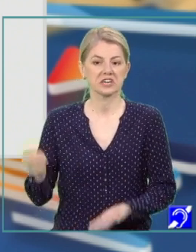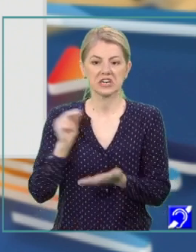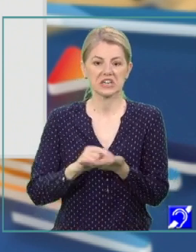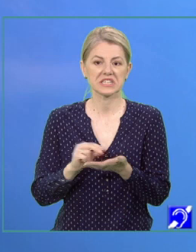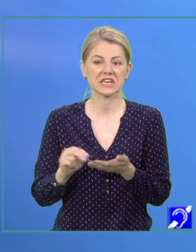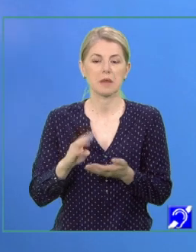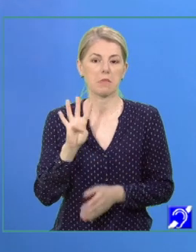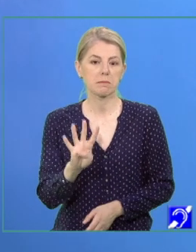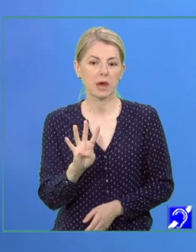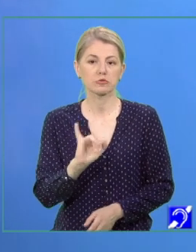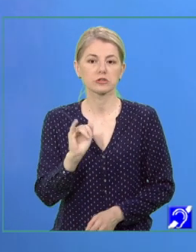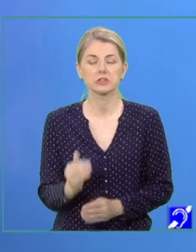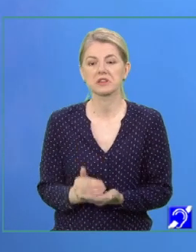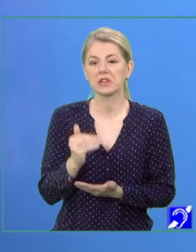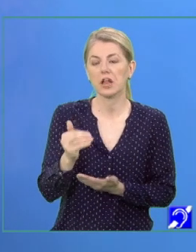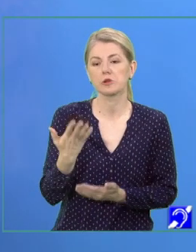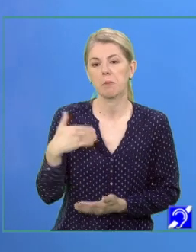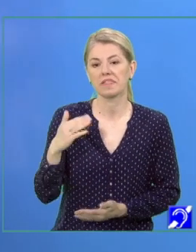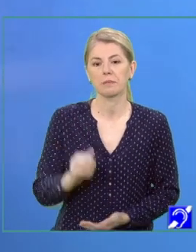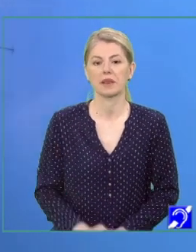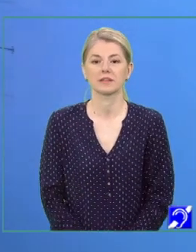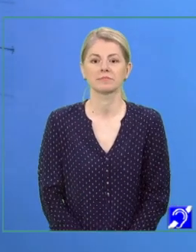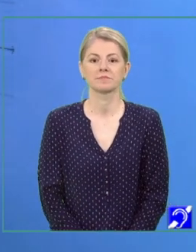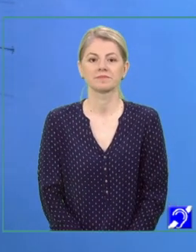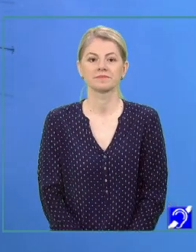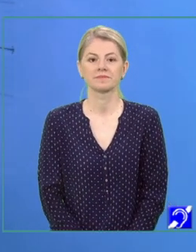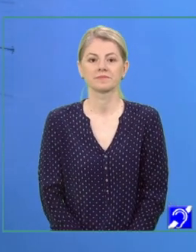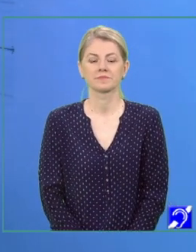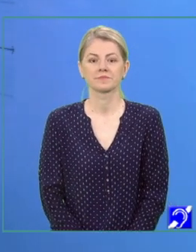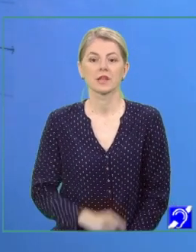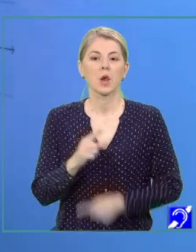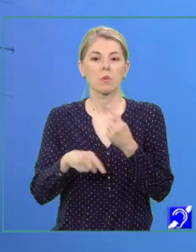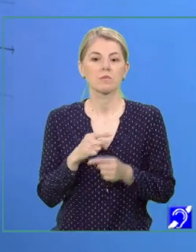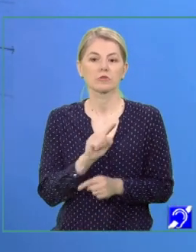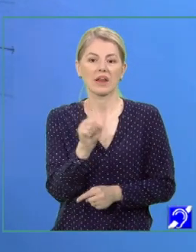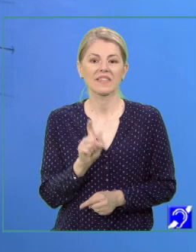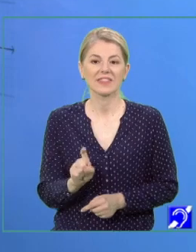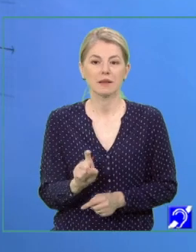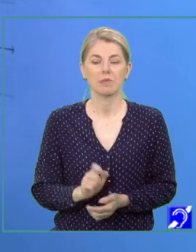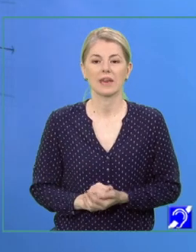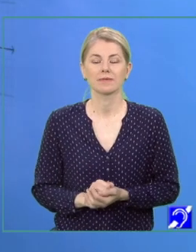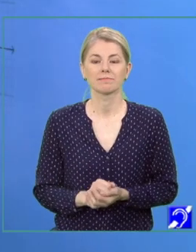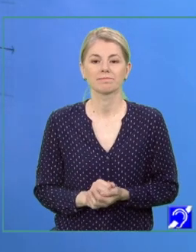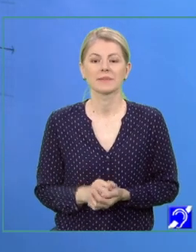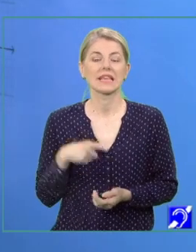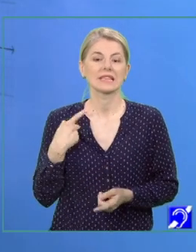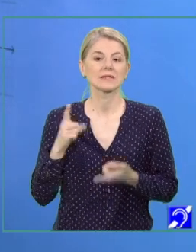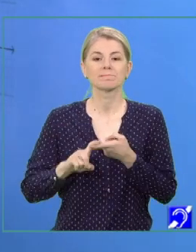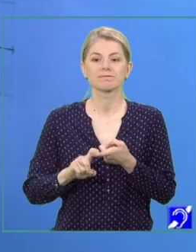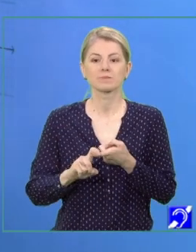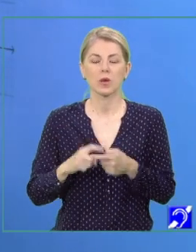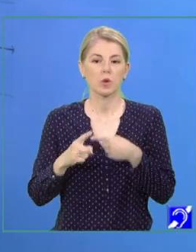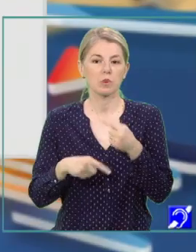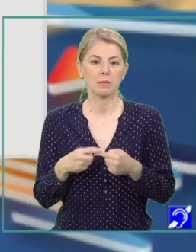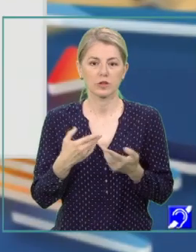înscriem pe 4 și trecem mai departe. Următoarea întrebare se referă, dragii mei, la